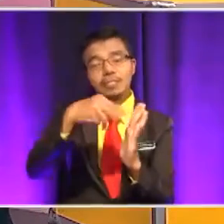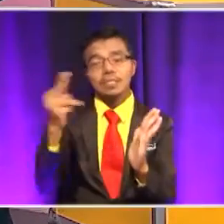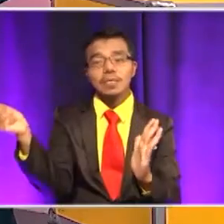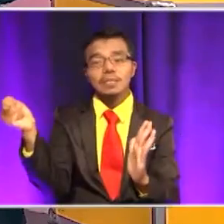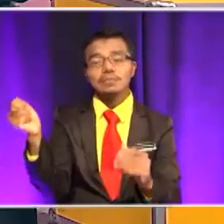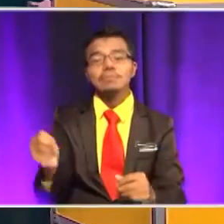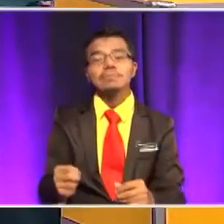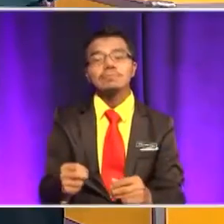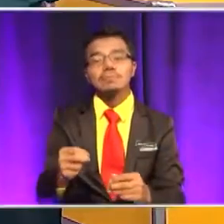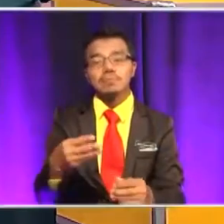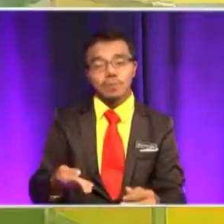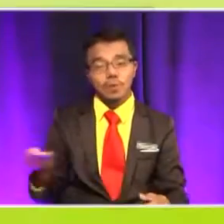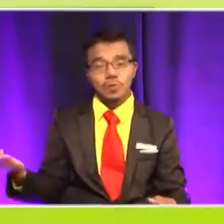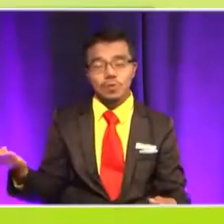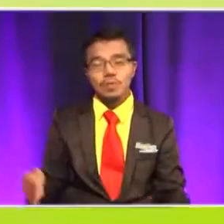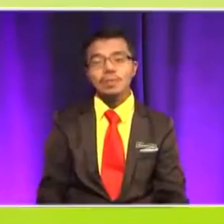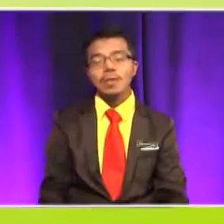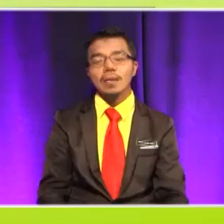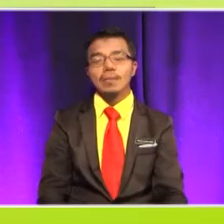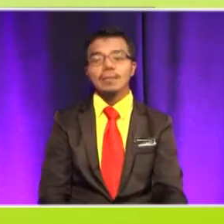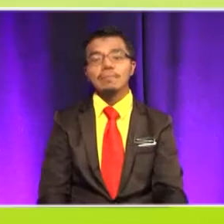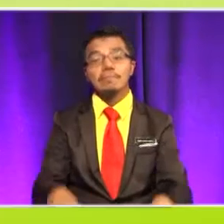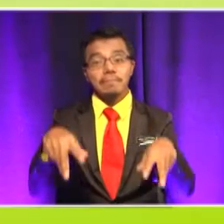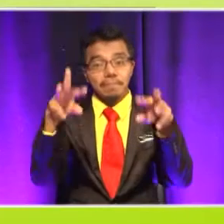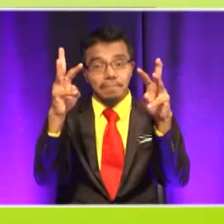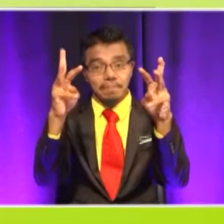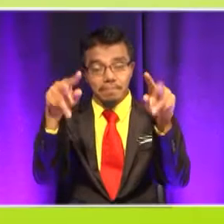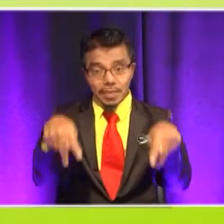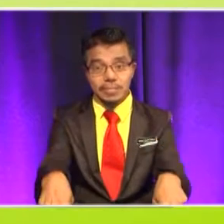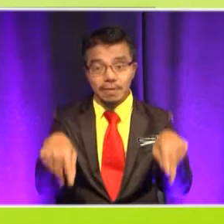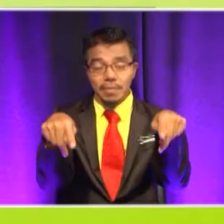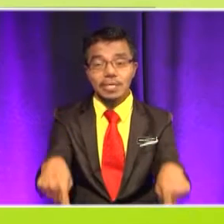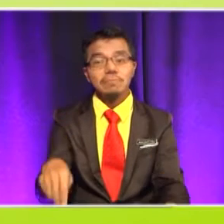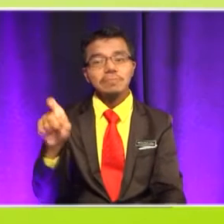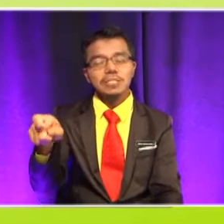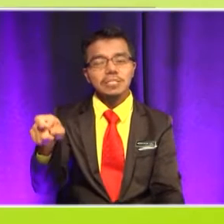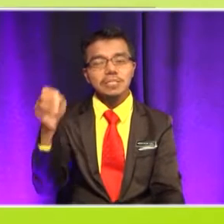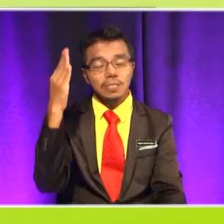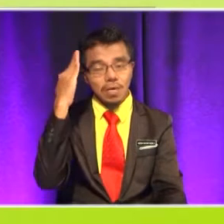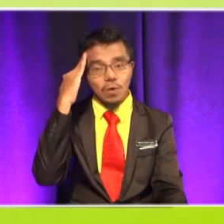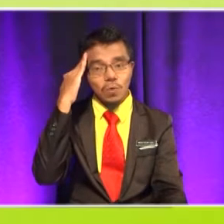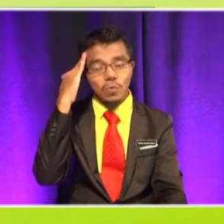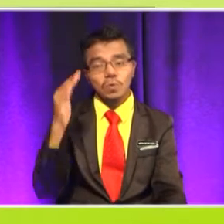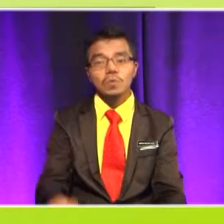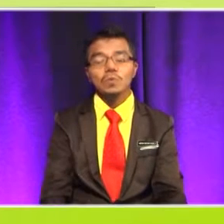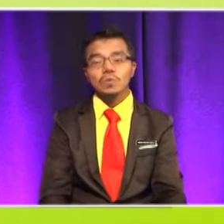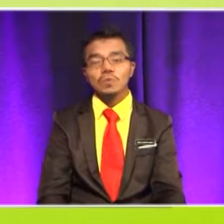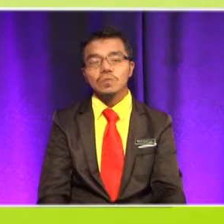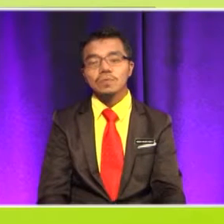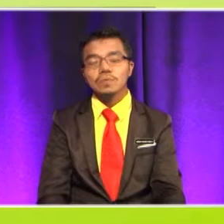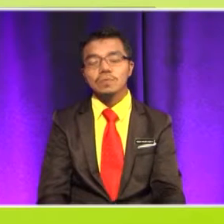yang pertama adalah kajian kepulauan pelanggan tak guna kita buat satu produk tetapi tidak diterima oleh pelanggan setuju